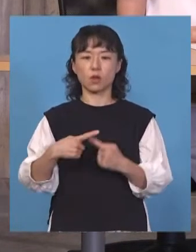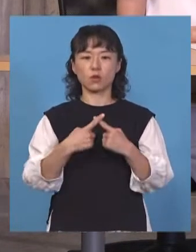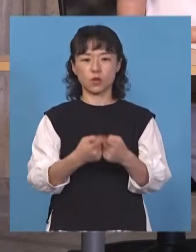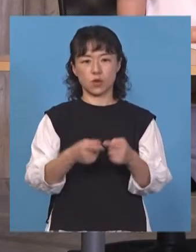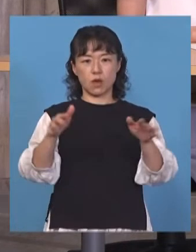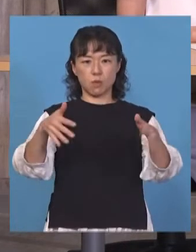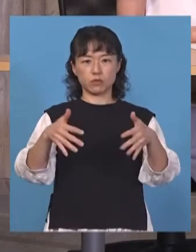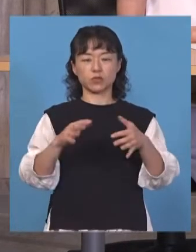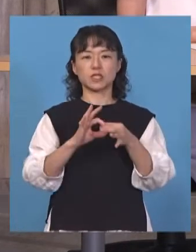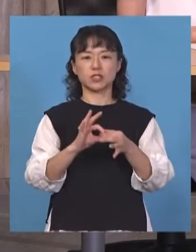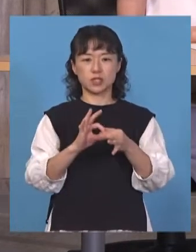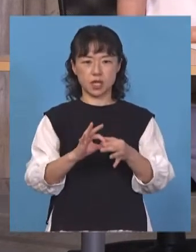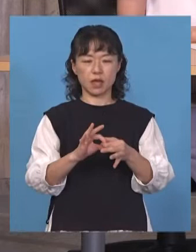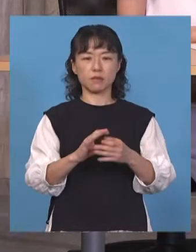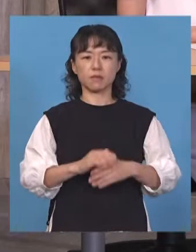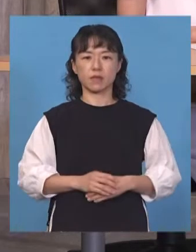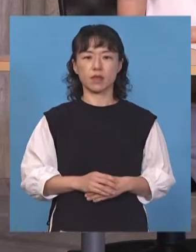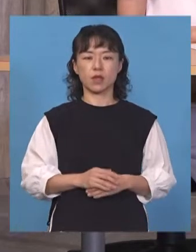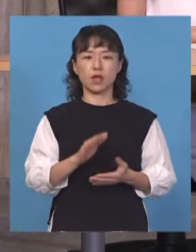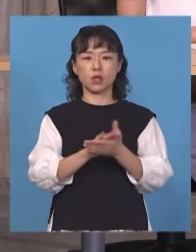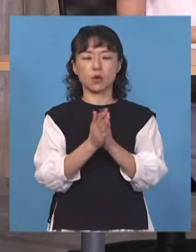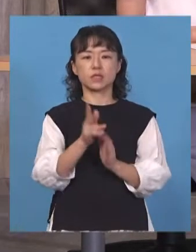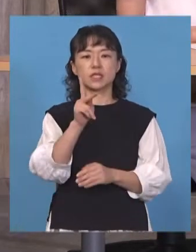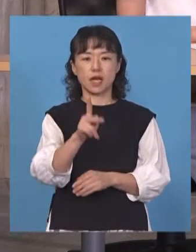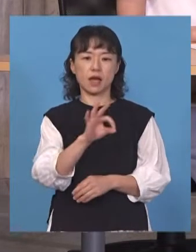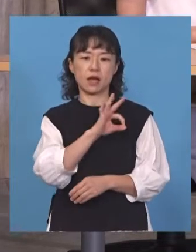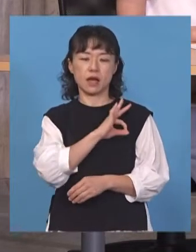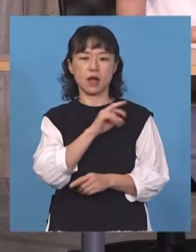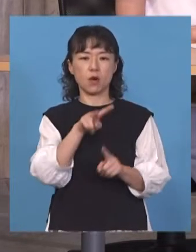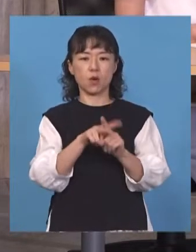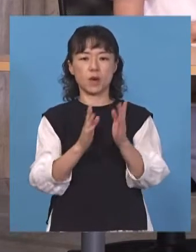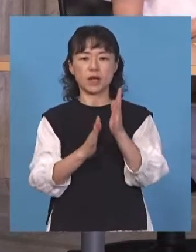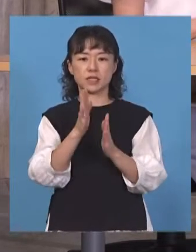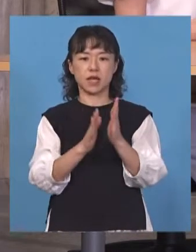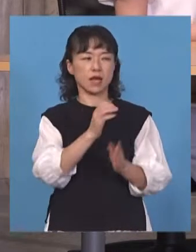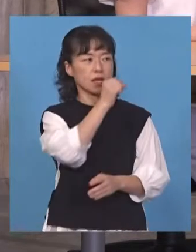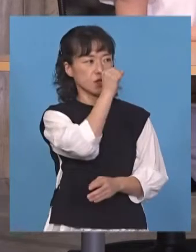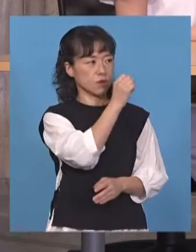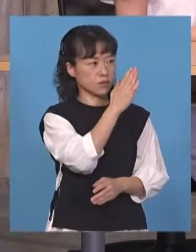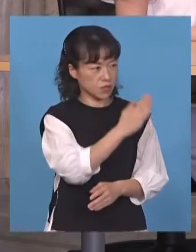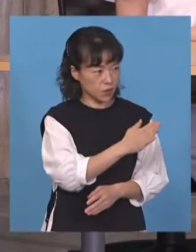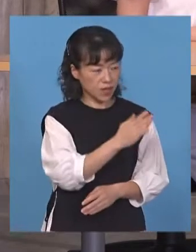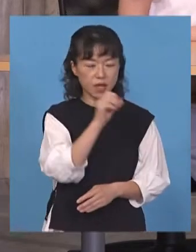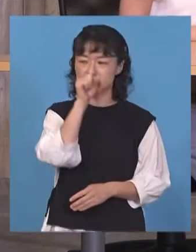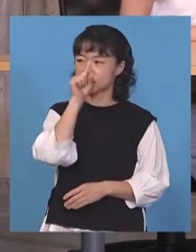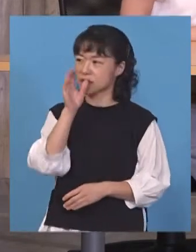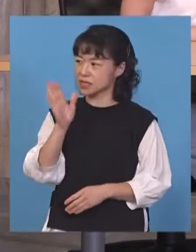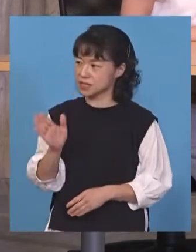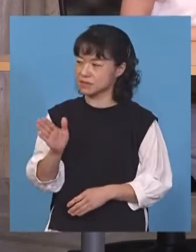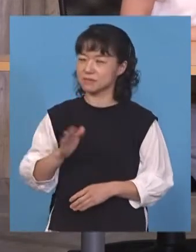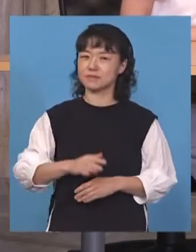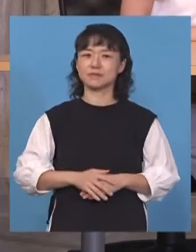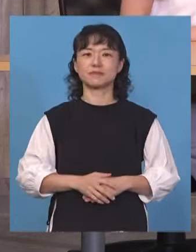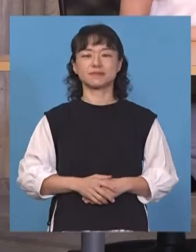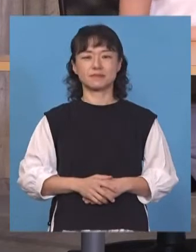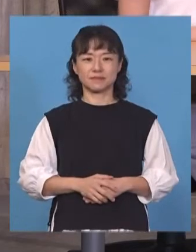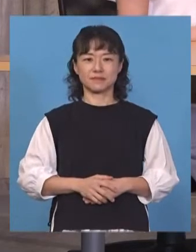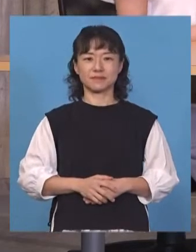集について、幼児科の小林蘭さんにお話をお伺いします。よろしくお願いします。 よろしくお願いします